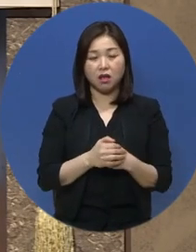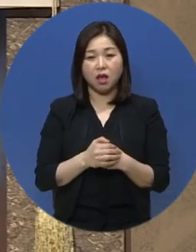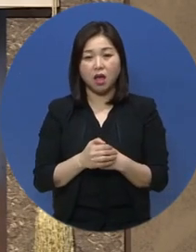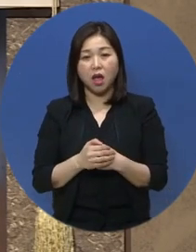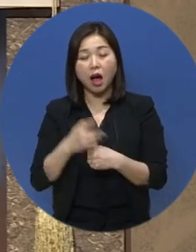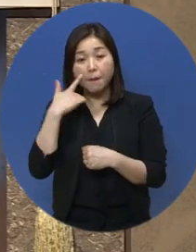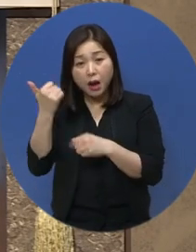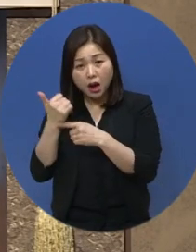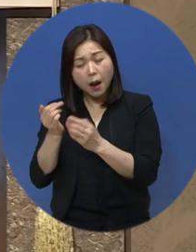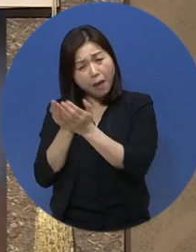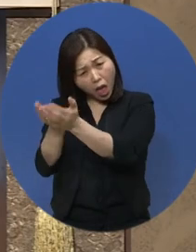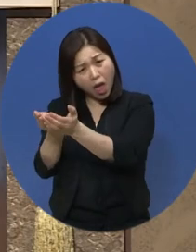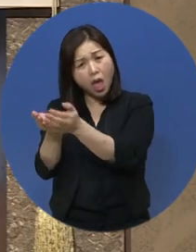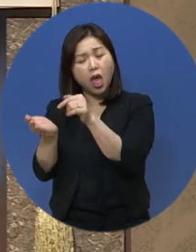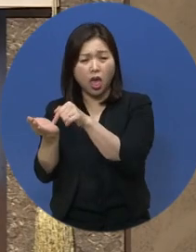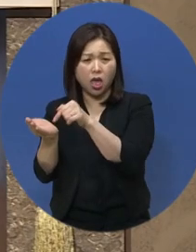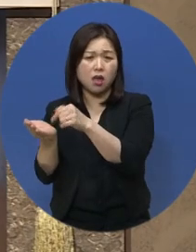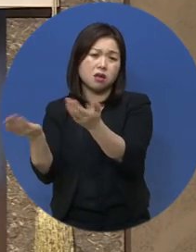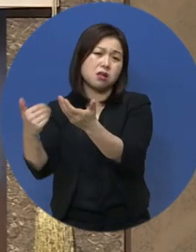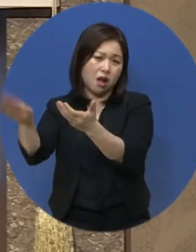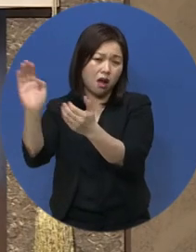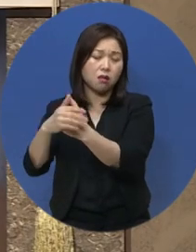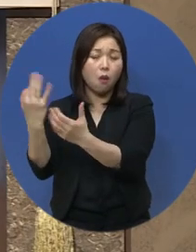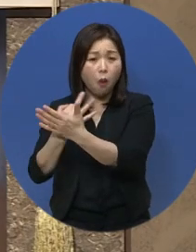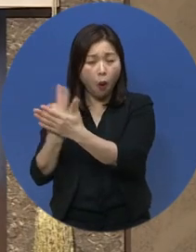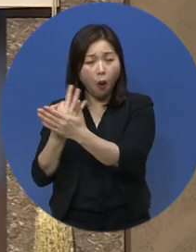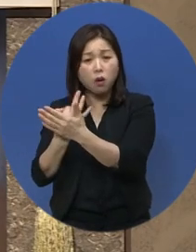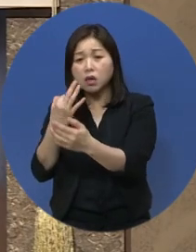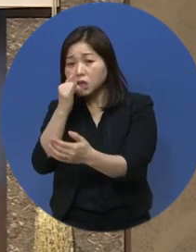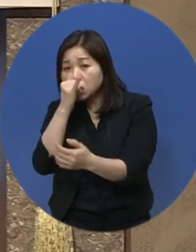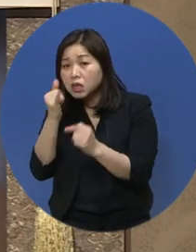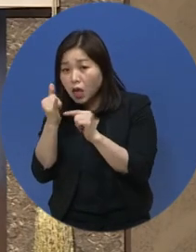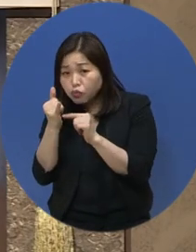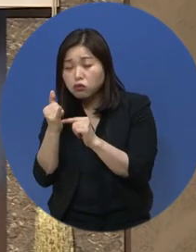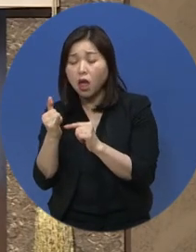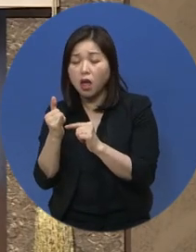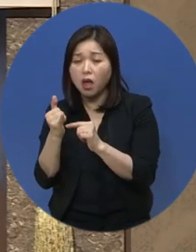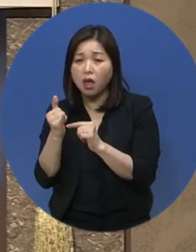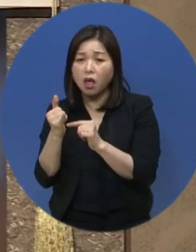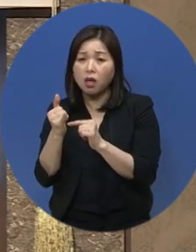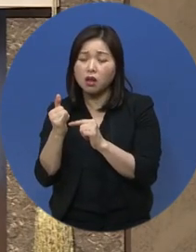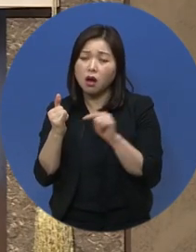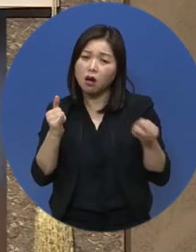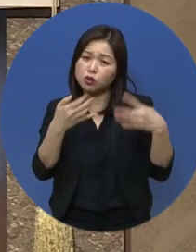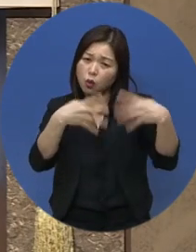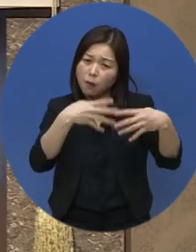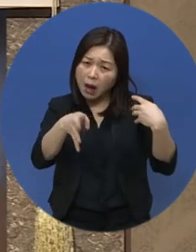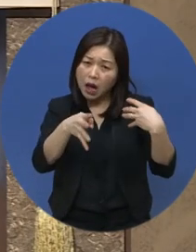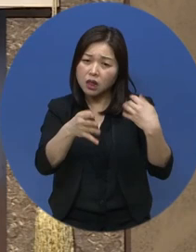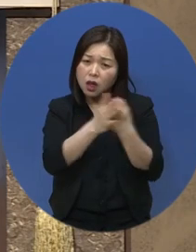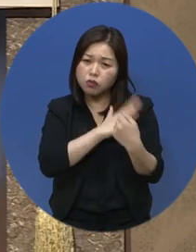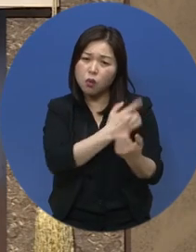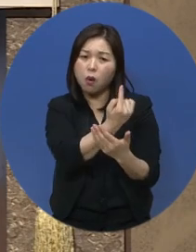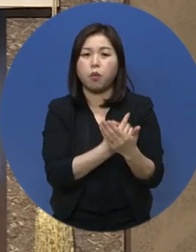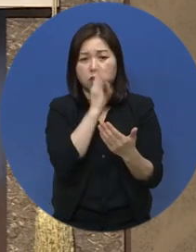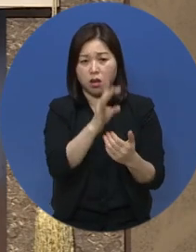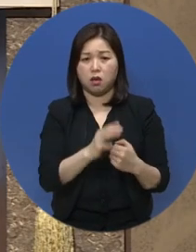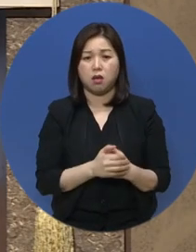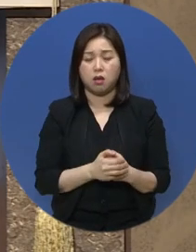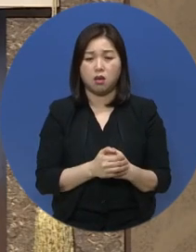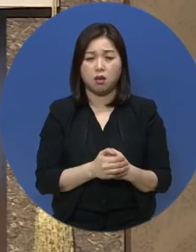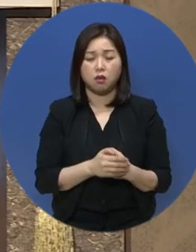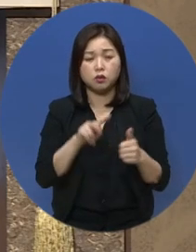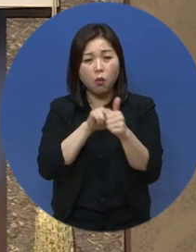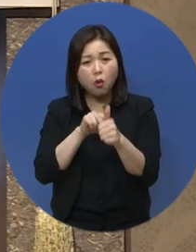있는 거예요. 근데 이 경제적인 상황으로 따지면 분명히 틈새가 존재하거든요. 예. 정보가 없거나 그러면. 그러니까요. 그래서 우리 사회가 이런